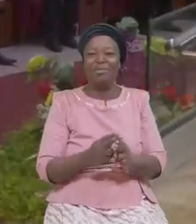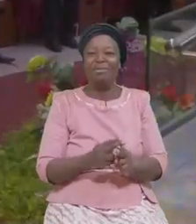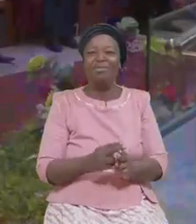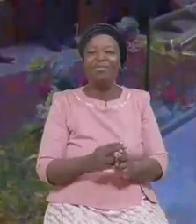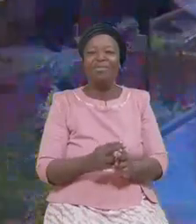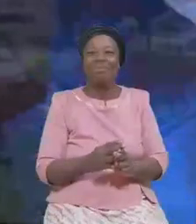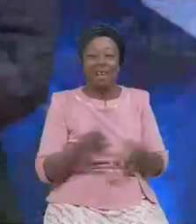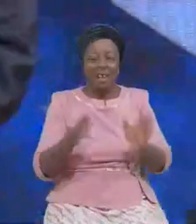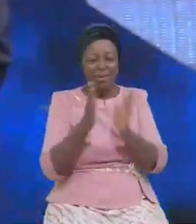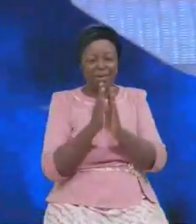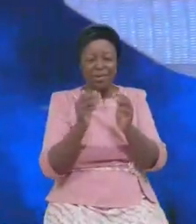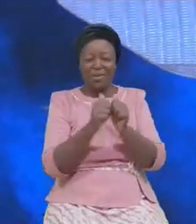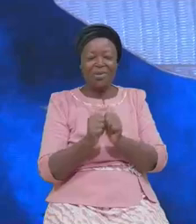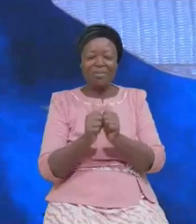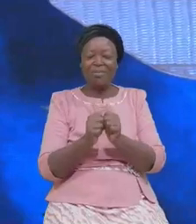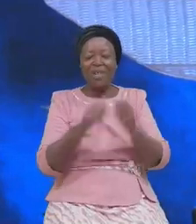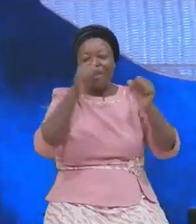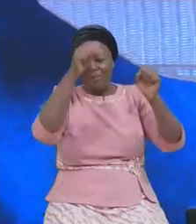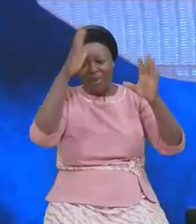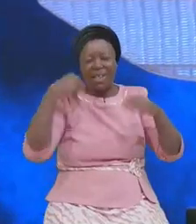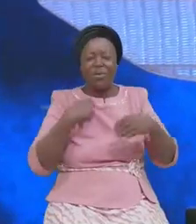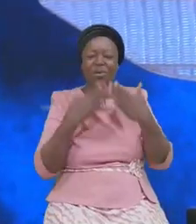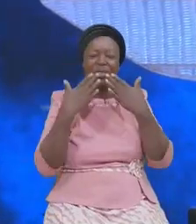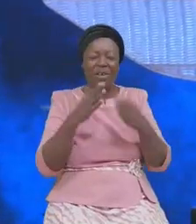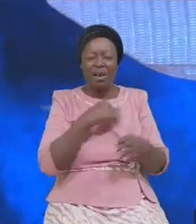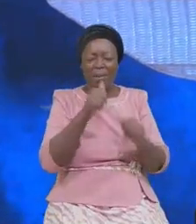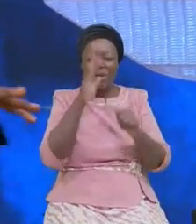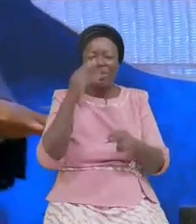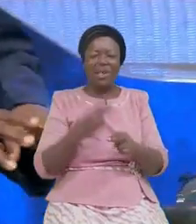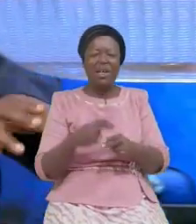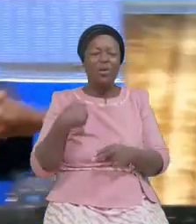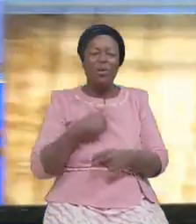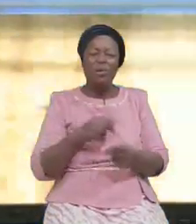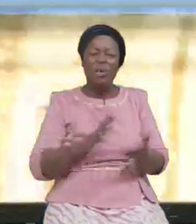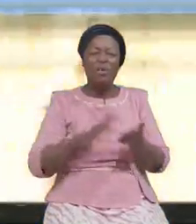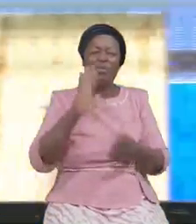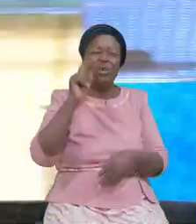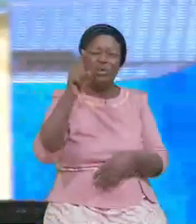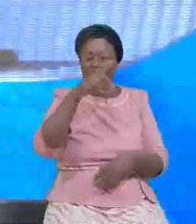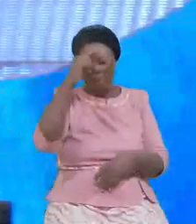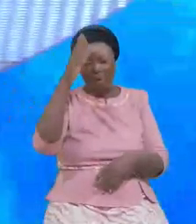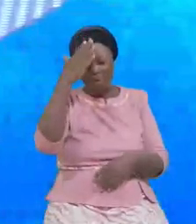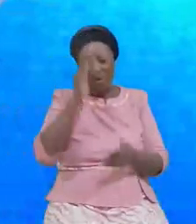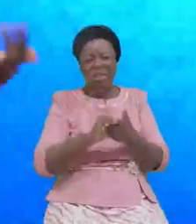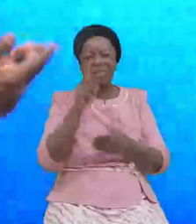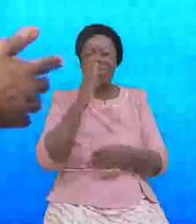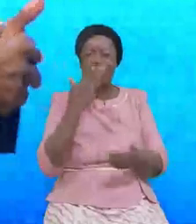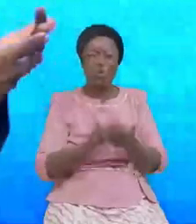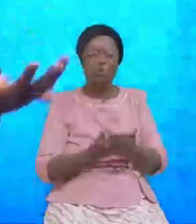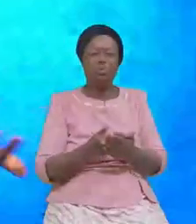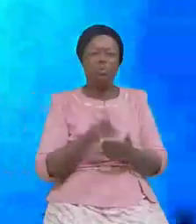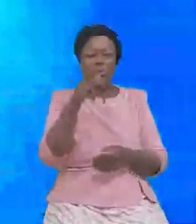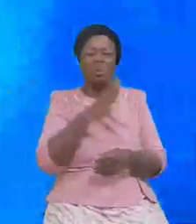Prions ensemble. Père, nous te bénissons, nous te louons ton nom. Nous te glorifions parce que nous savons que tu es un grand bon Dieu, un Dieu aimable, un